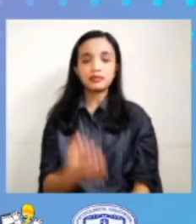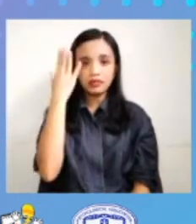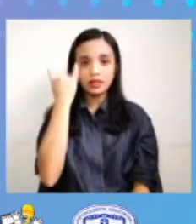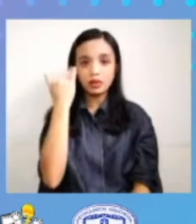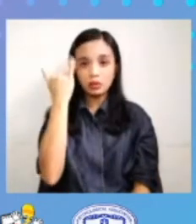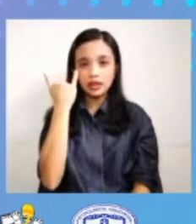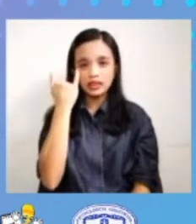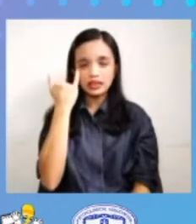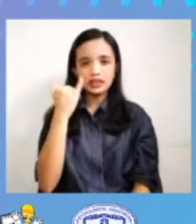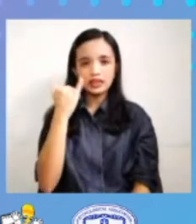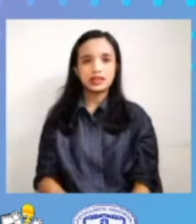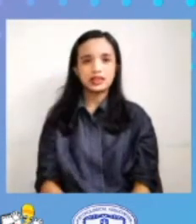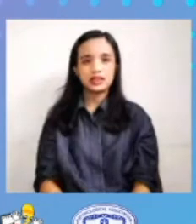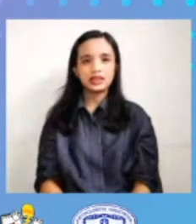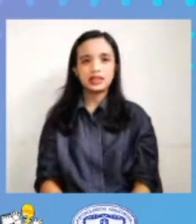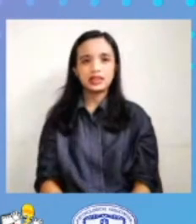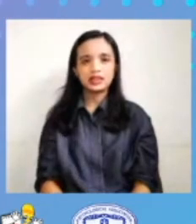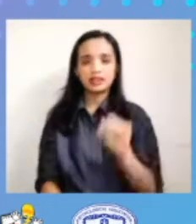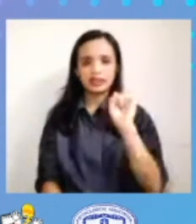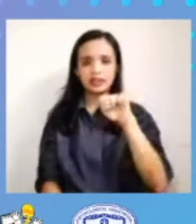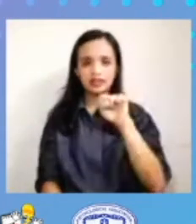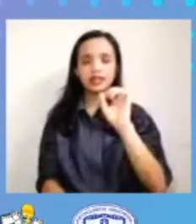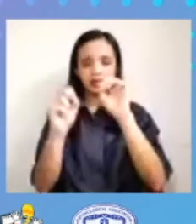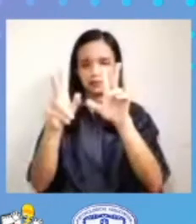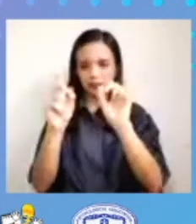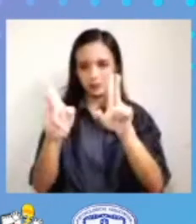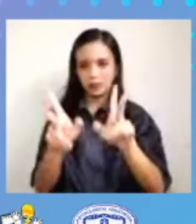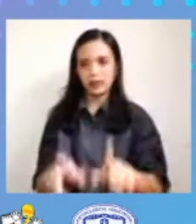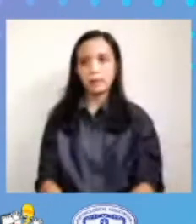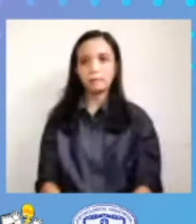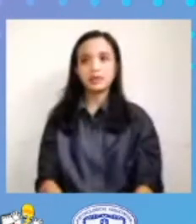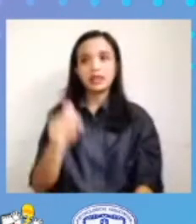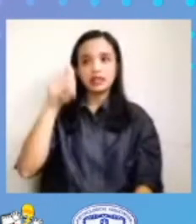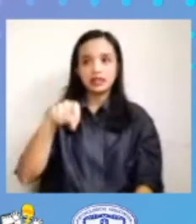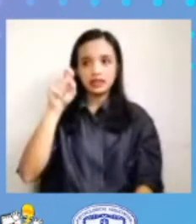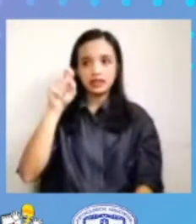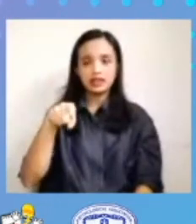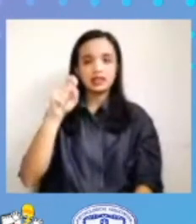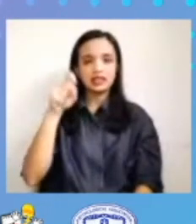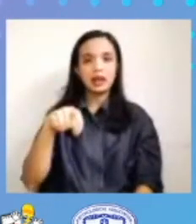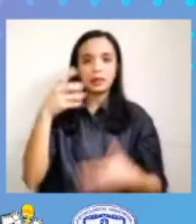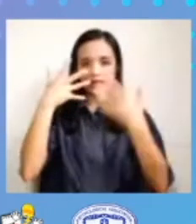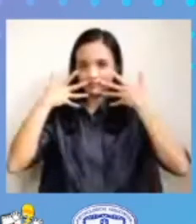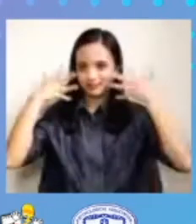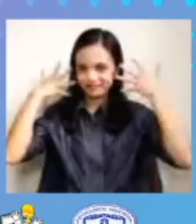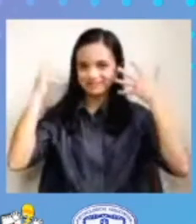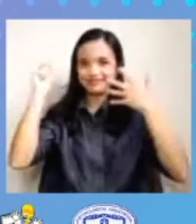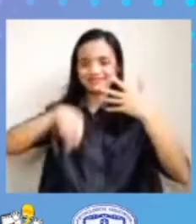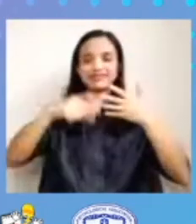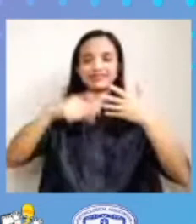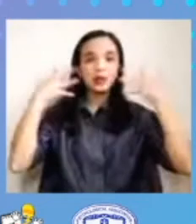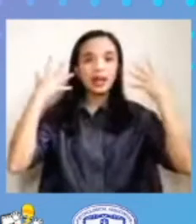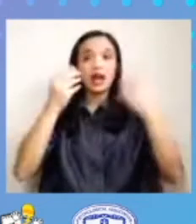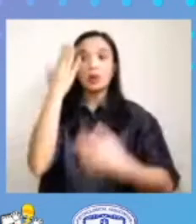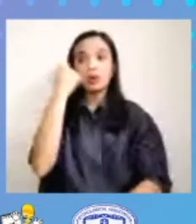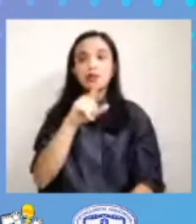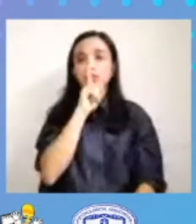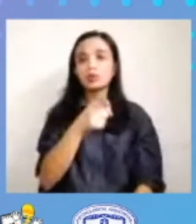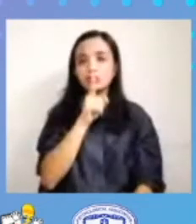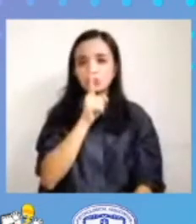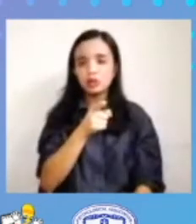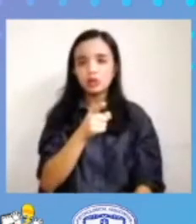Luis Gatmaytan. You will see how well he illustrated, he talked about what is in your body that